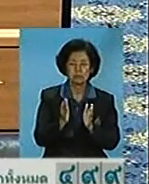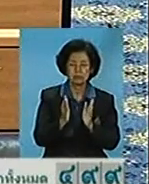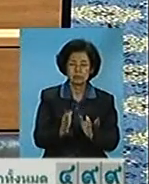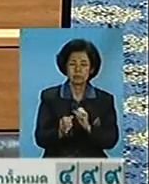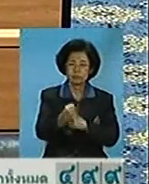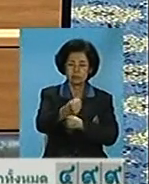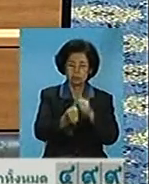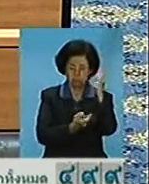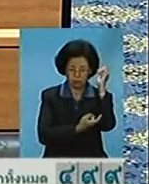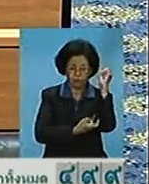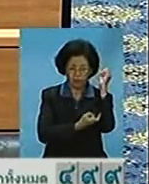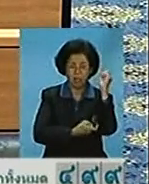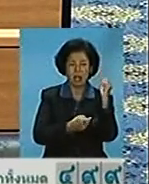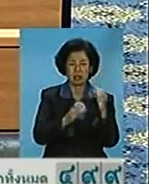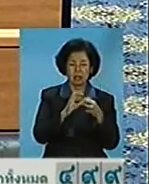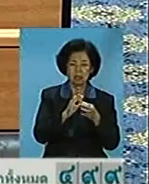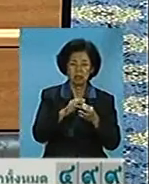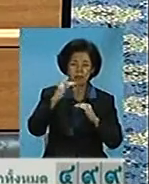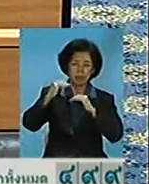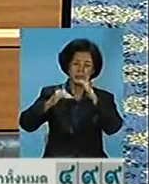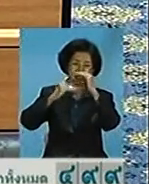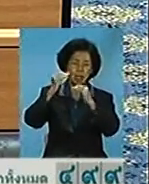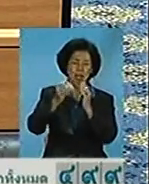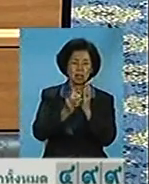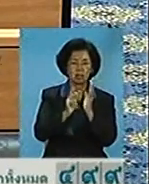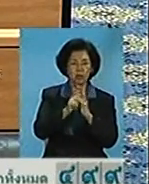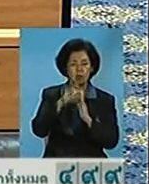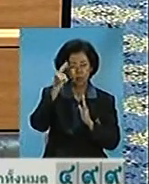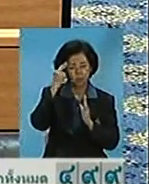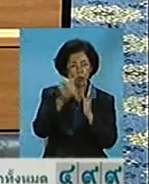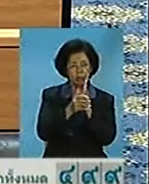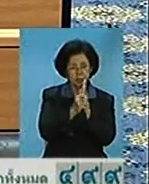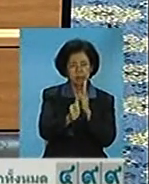ด้านการพัฒนาความรู้ความเชี่ยวชาญในการทำงาน